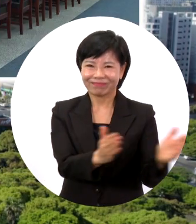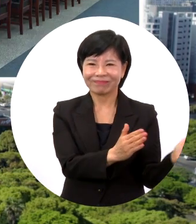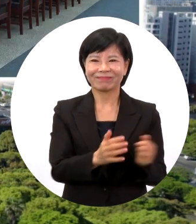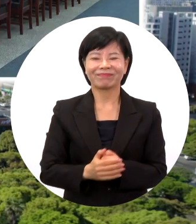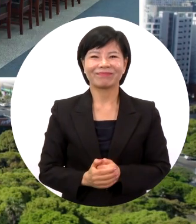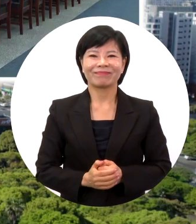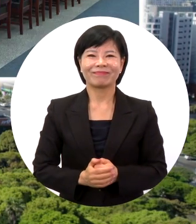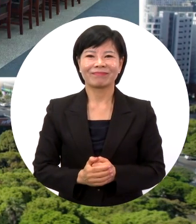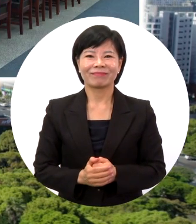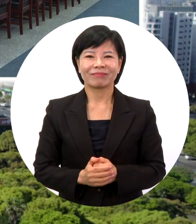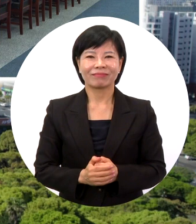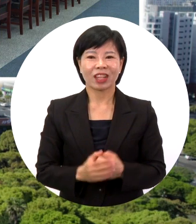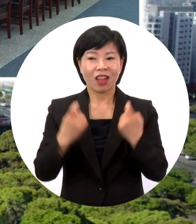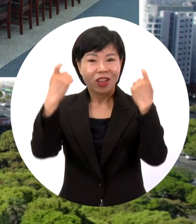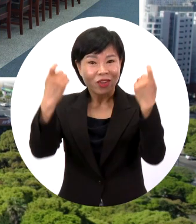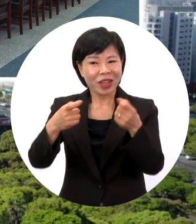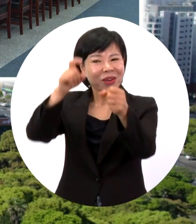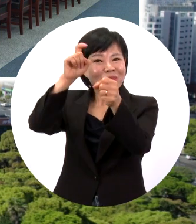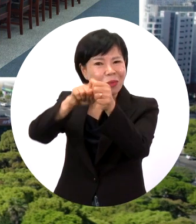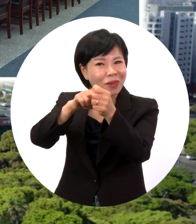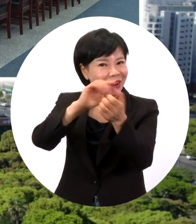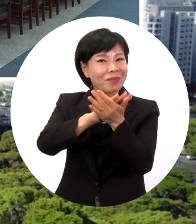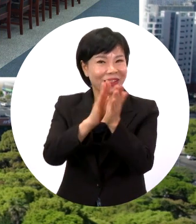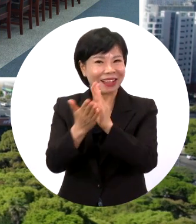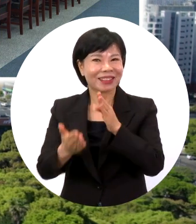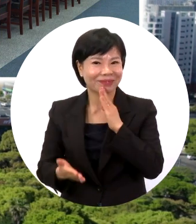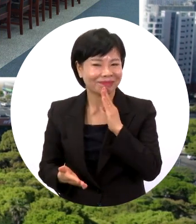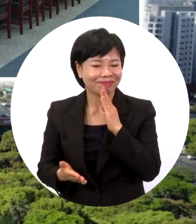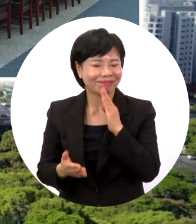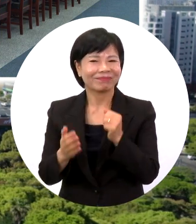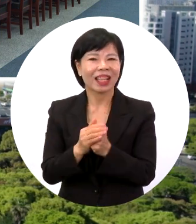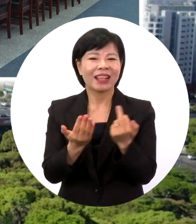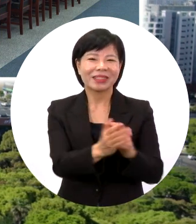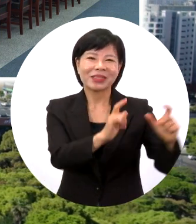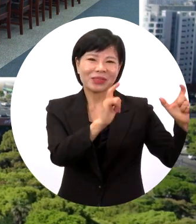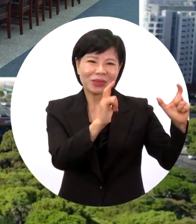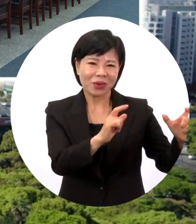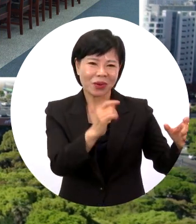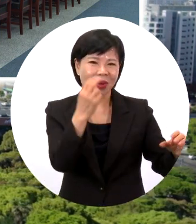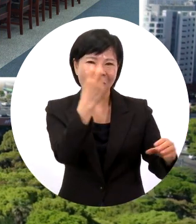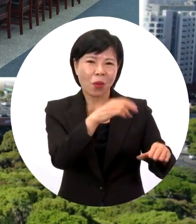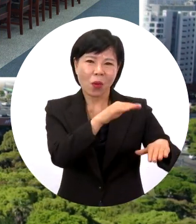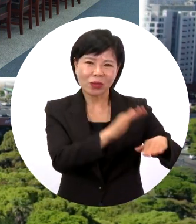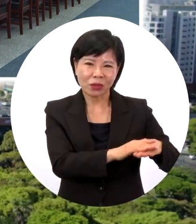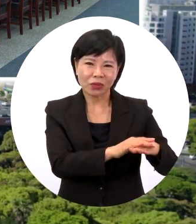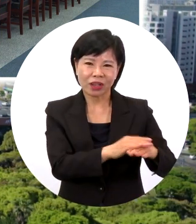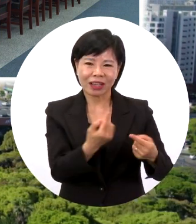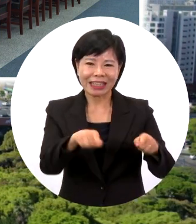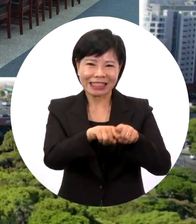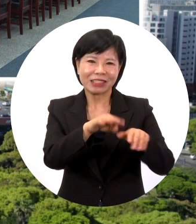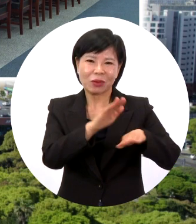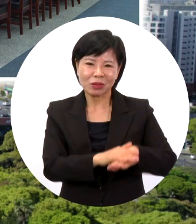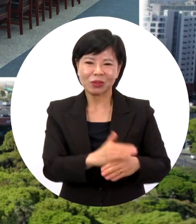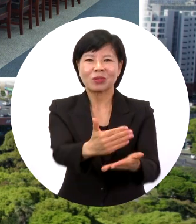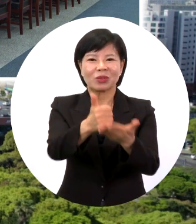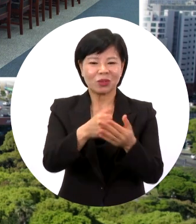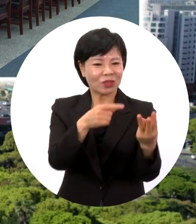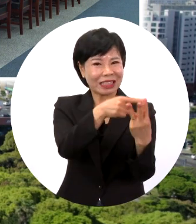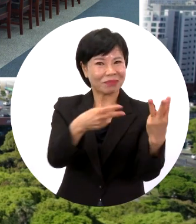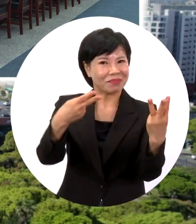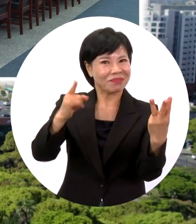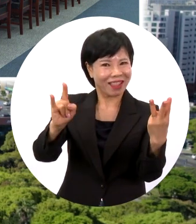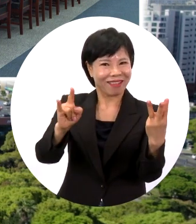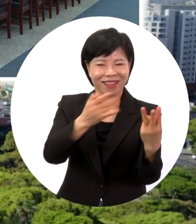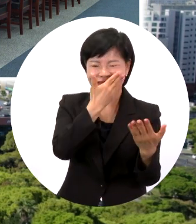소식입니다. 최근 여행 트렌드가 크게 바뀌고 있는데요. 제주도가 보존, 공존, 존중이라는 3대 핵심